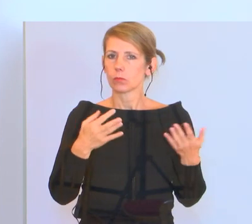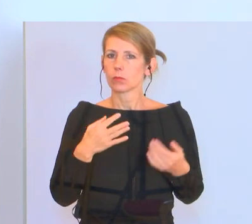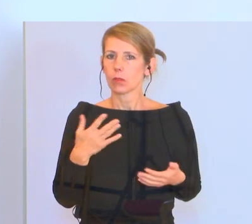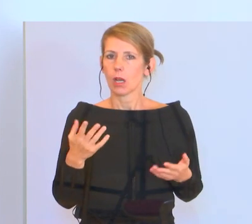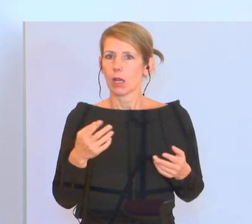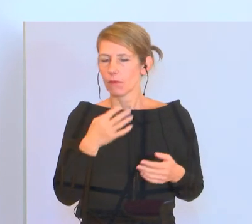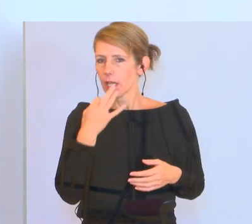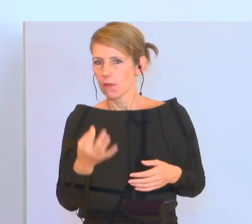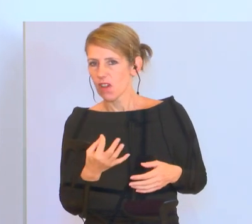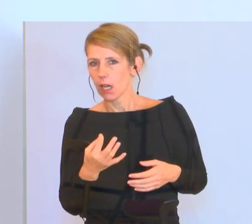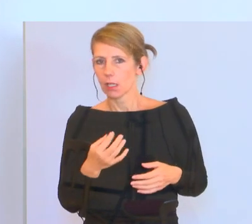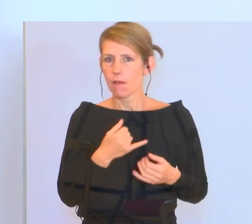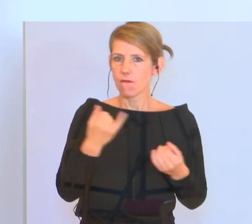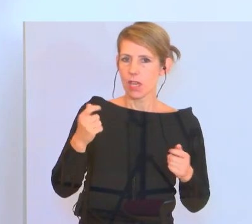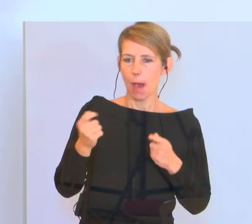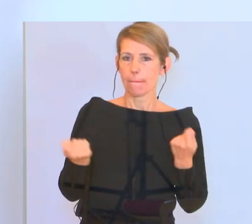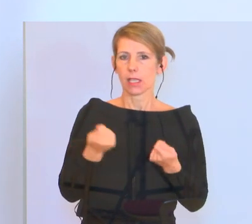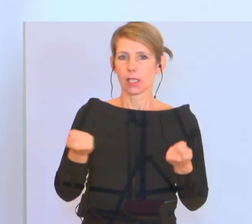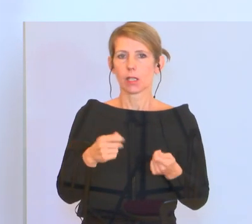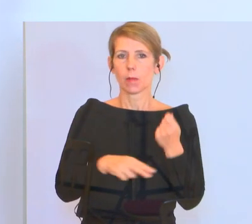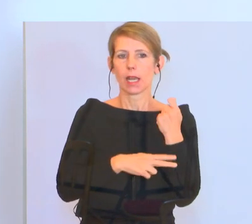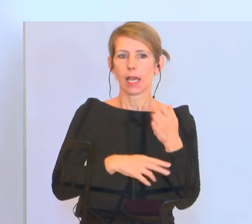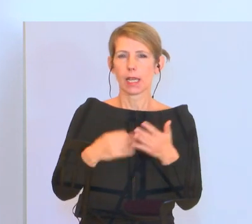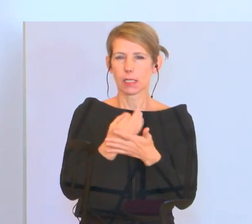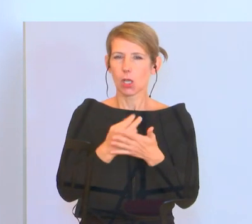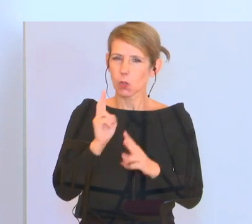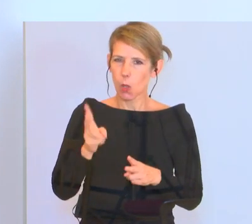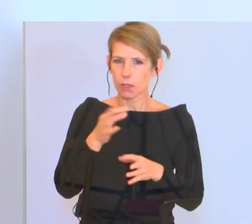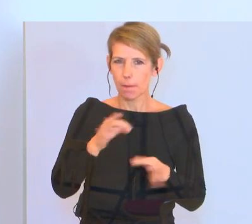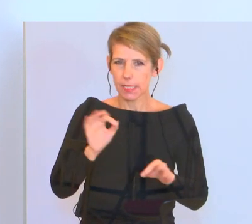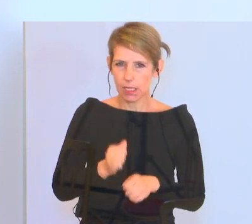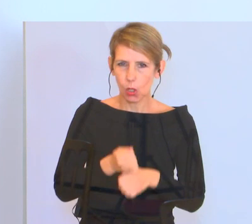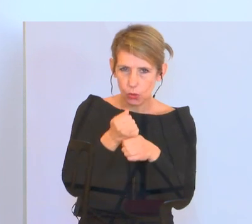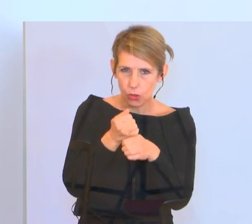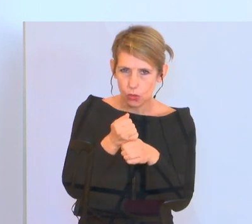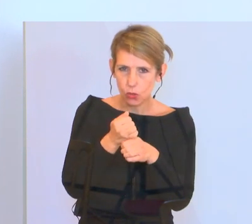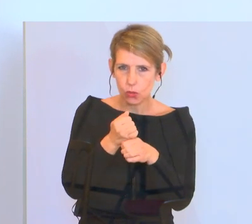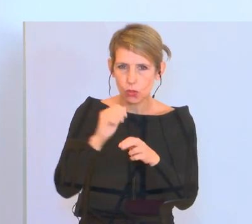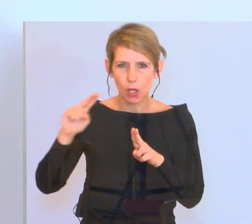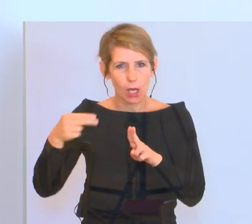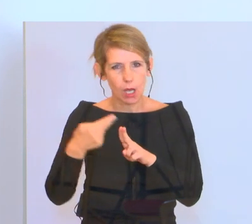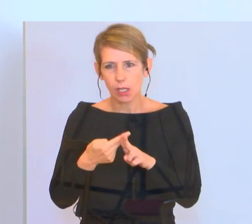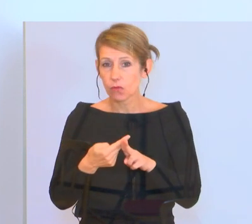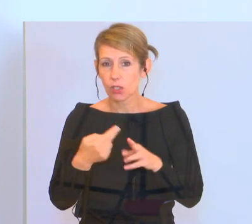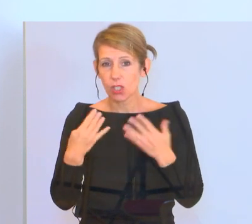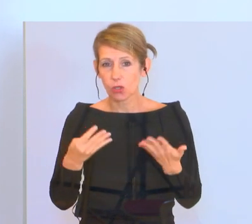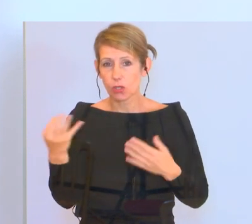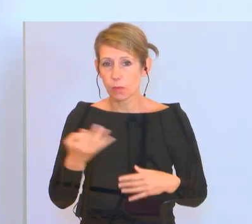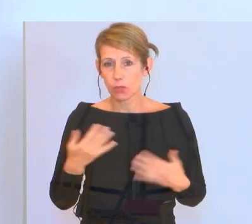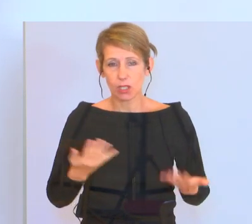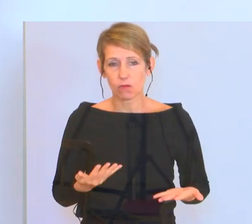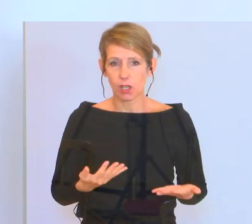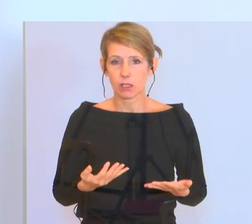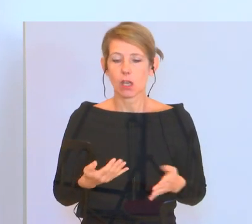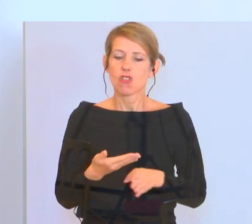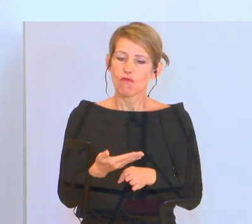Frage, wie die Betriebe in der Lehrlingsausbildung noch besser unterstützt werden können, antworten 90%, dass sie sich eine